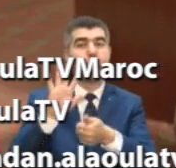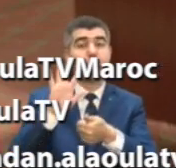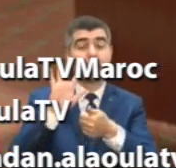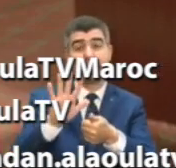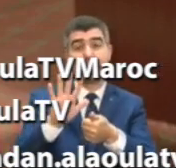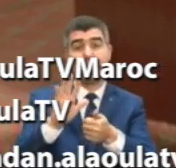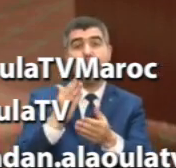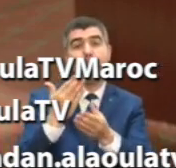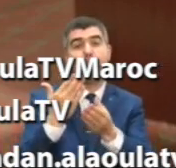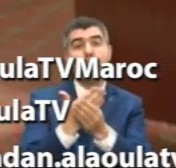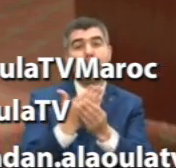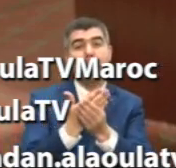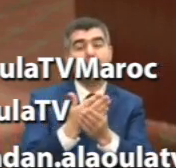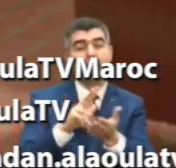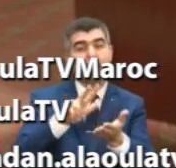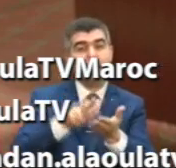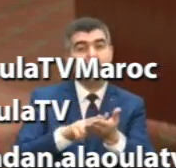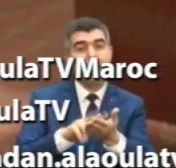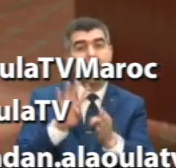الملفات المسجله وهي